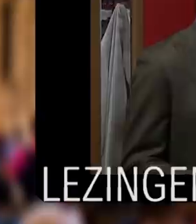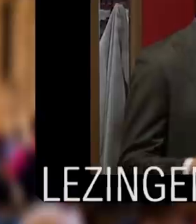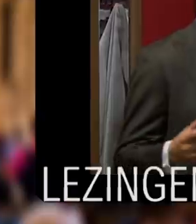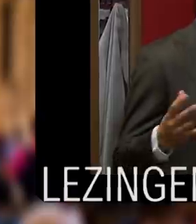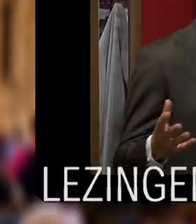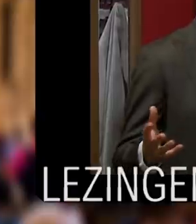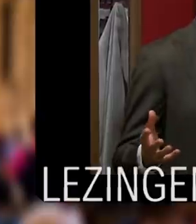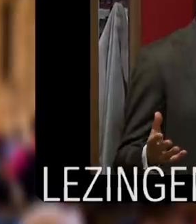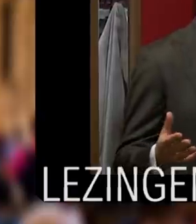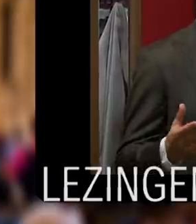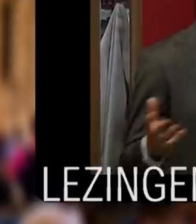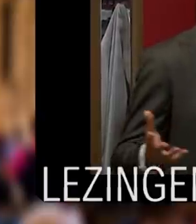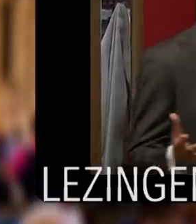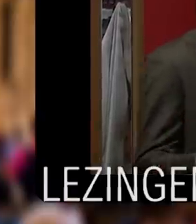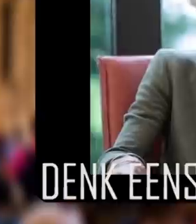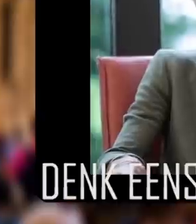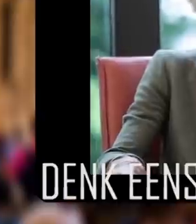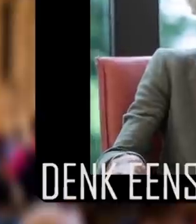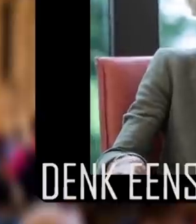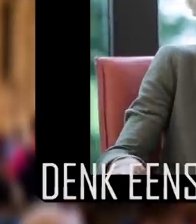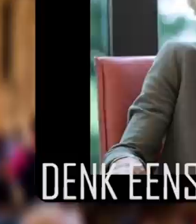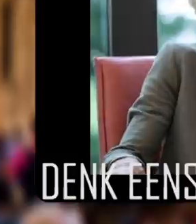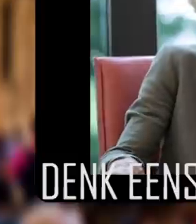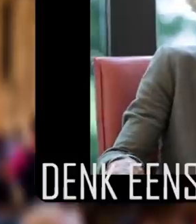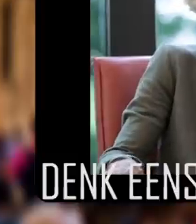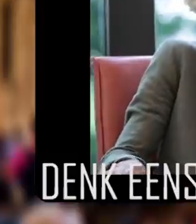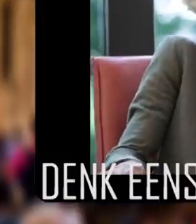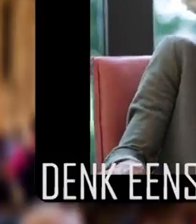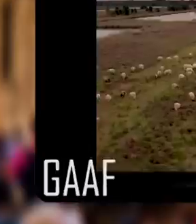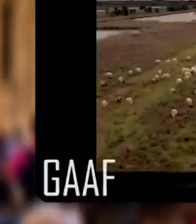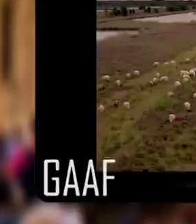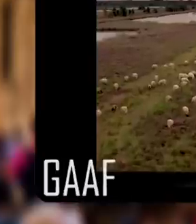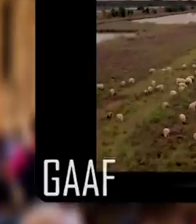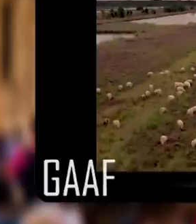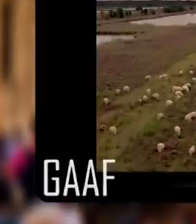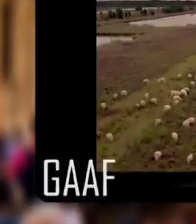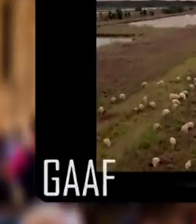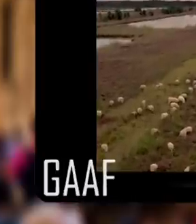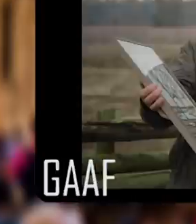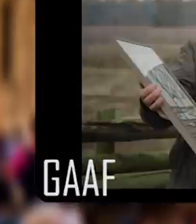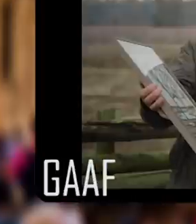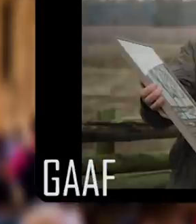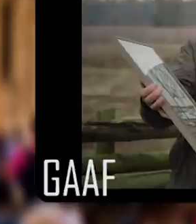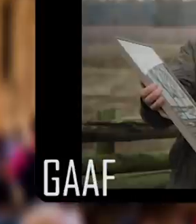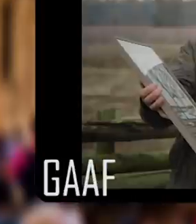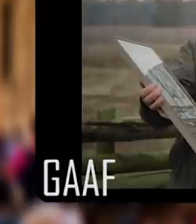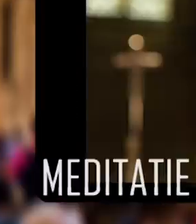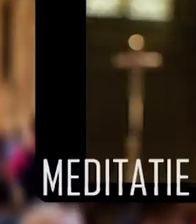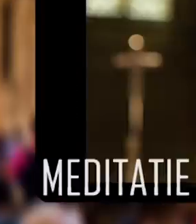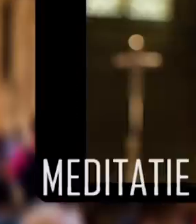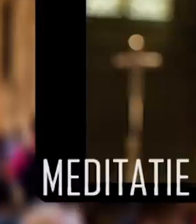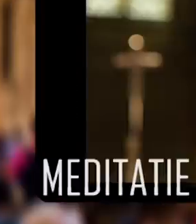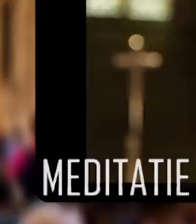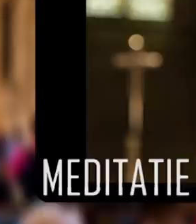concerten, afleveringen van het opinieprogramma Denk Eens Mee en het natuurprogramma Gaaf. Meditaties ondersteund met